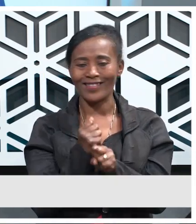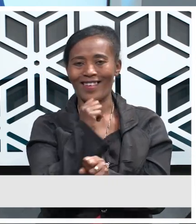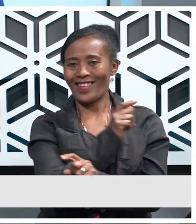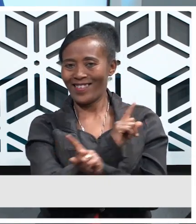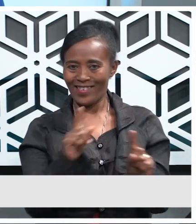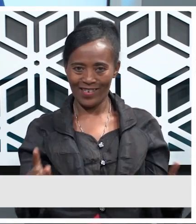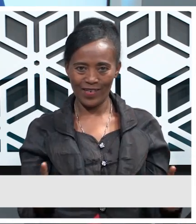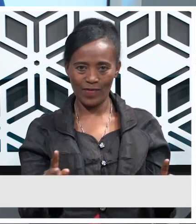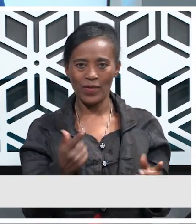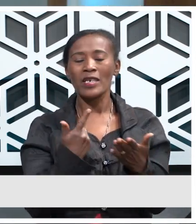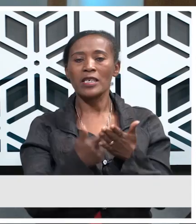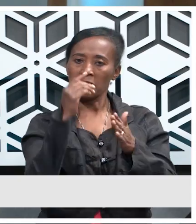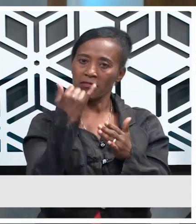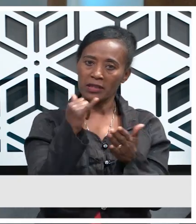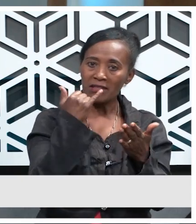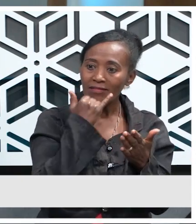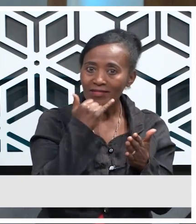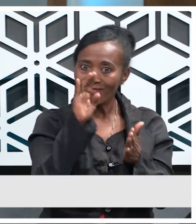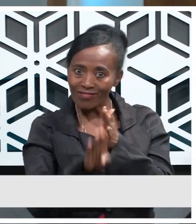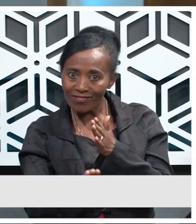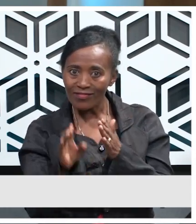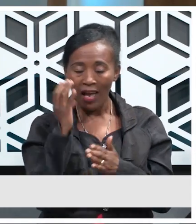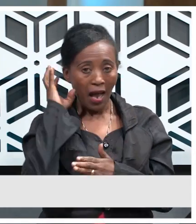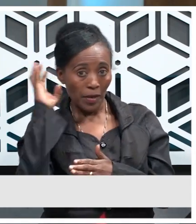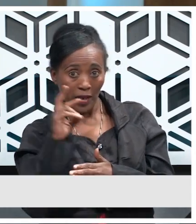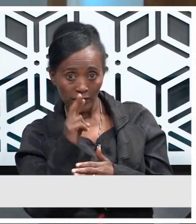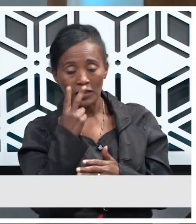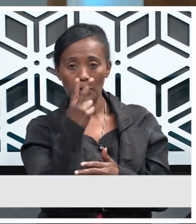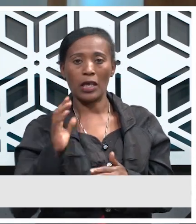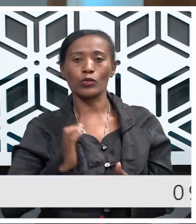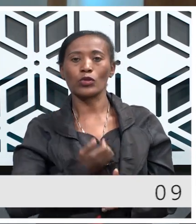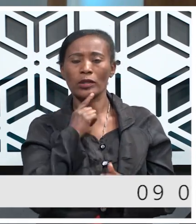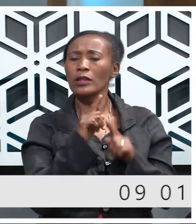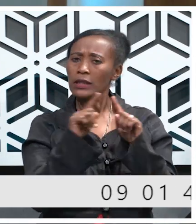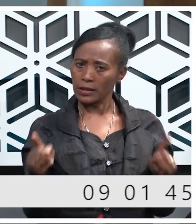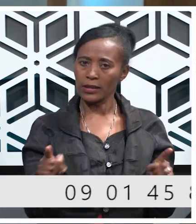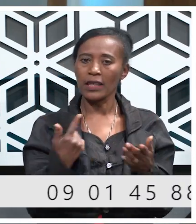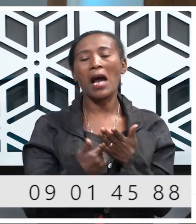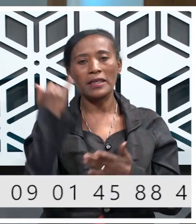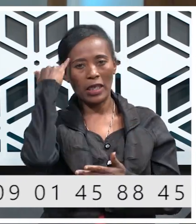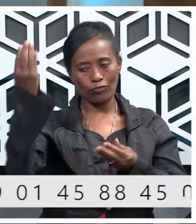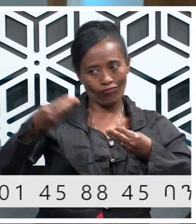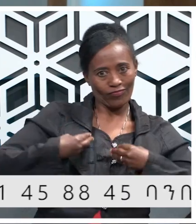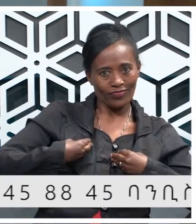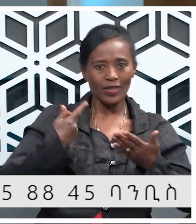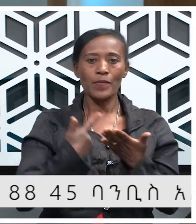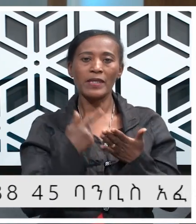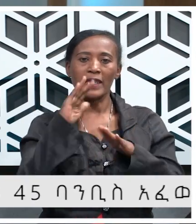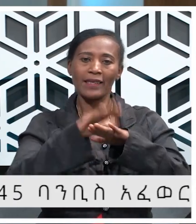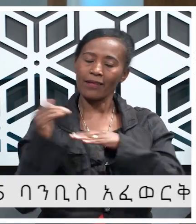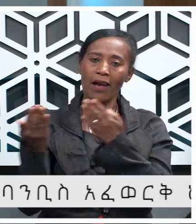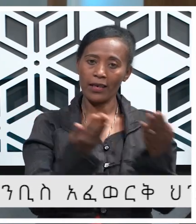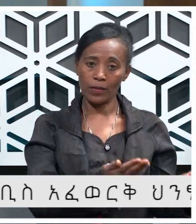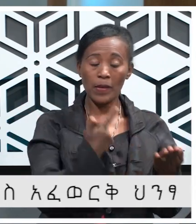መቼም ሁሉም ስራና ጎደሏችንን የምትሞሉት አድማጭ ተመልካቾቻችን ናችሁና ገንቢ የሆኑ አስተያየቶችን እንዲሰጡን